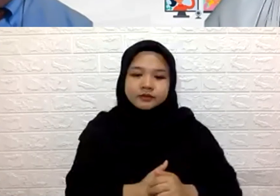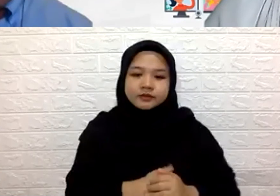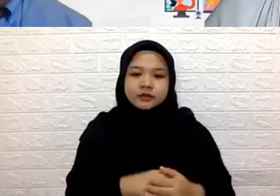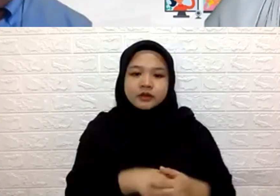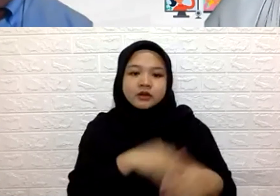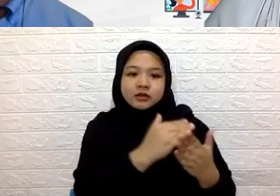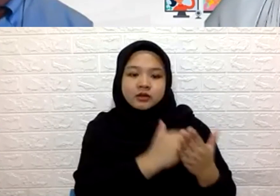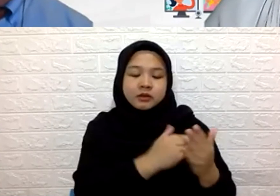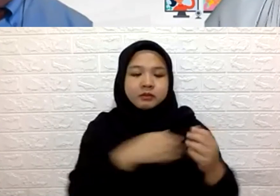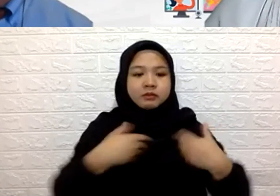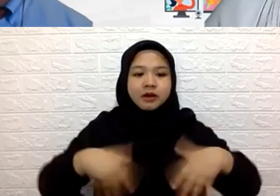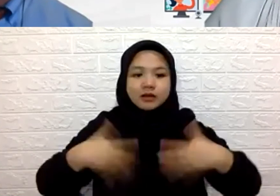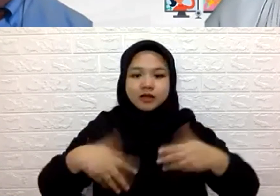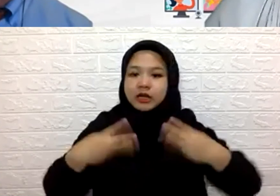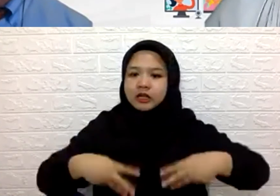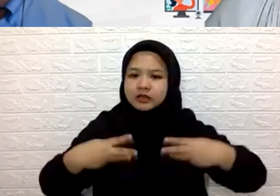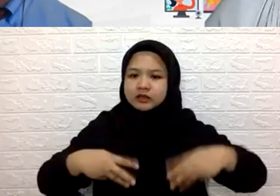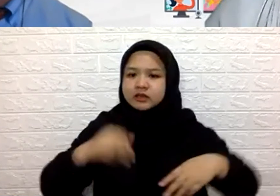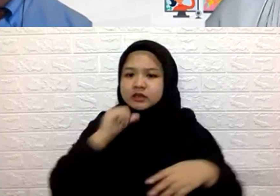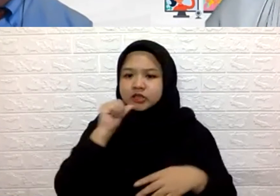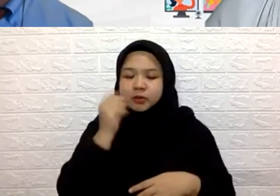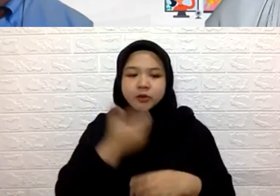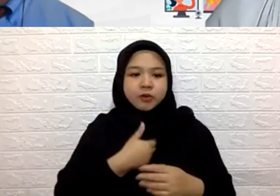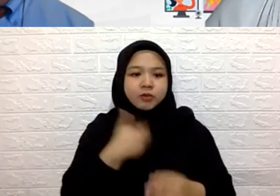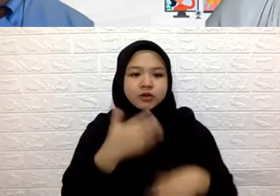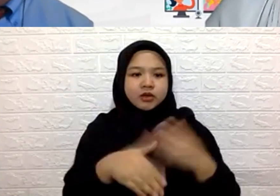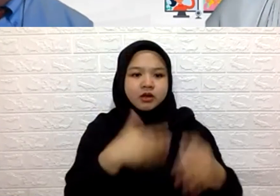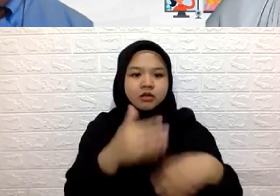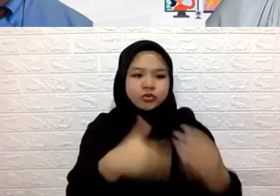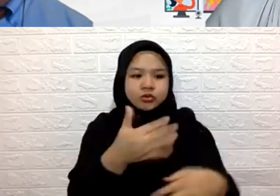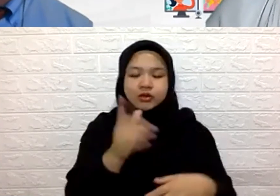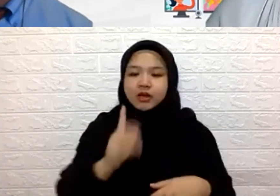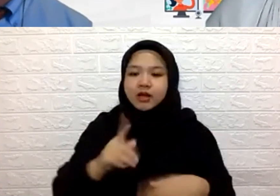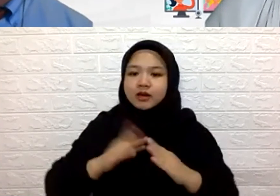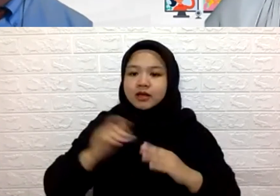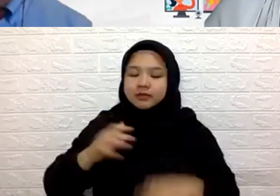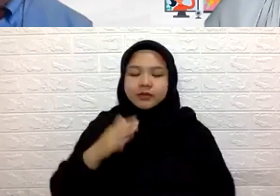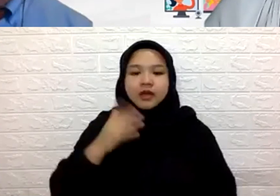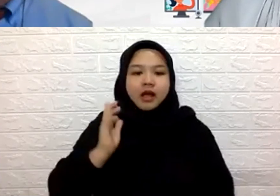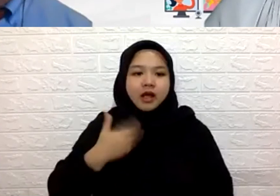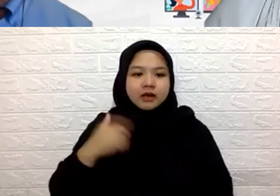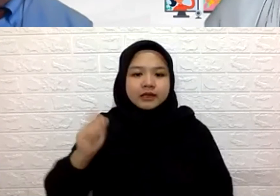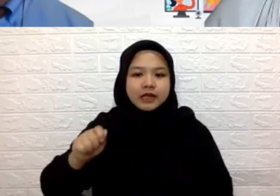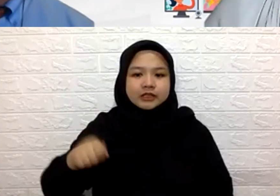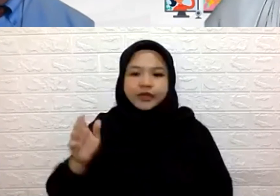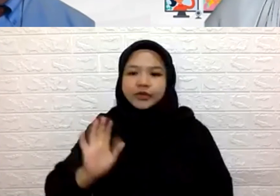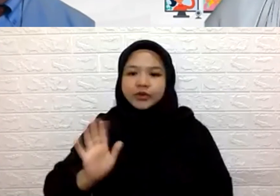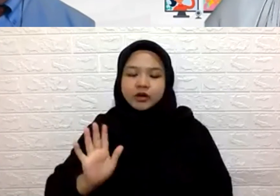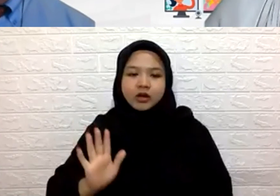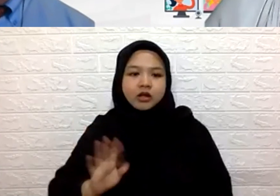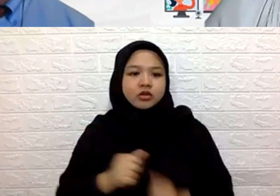praktikal, dan etikal. Siapa yang akan menindaklanjuti dan apakah ada sanksi-sanksinya? Kemudian tantangan apa yang